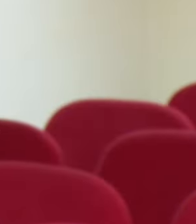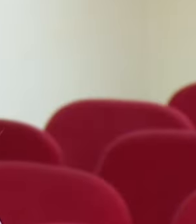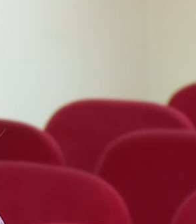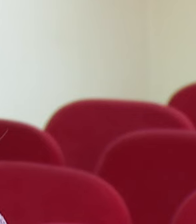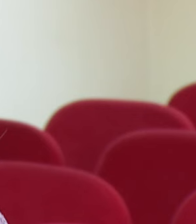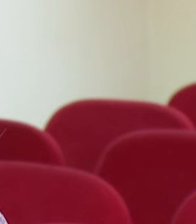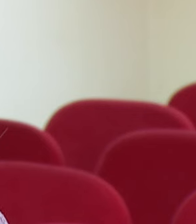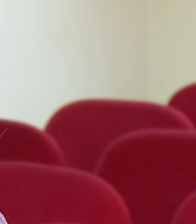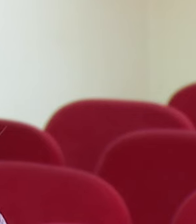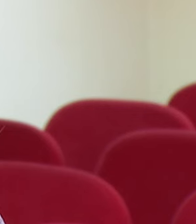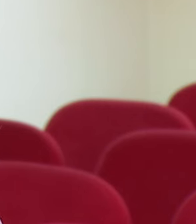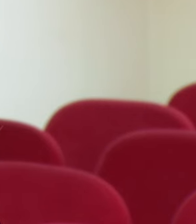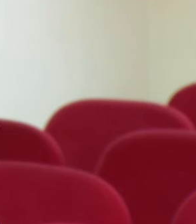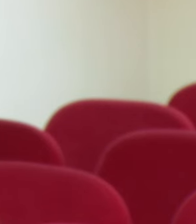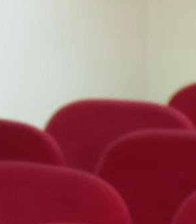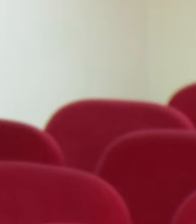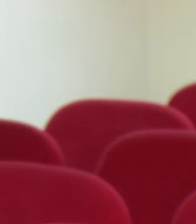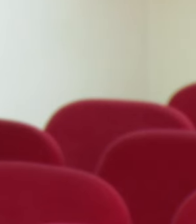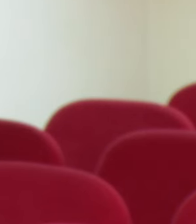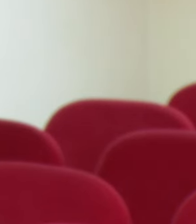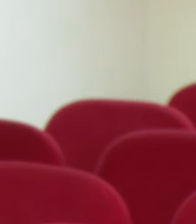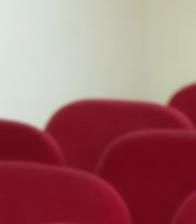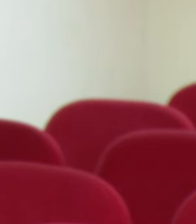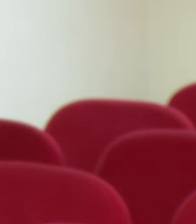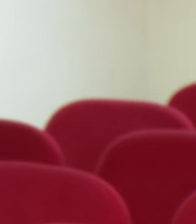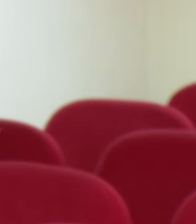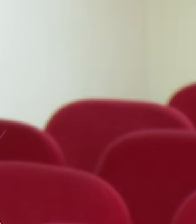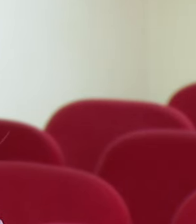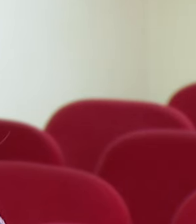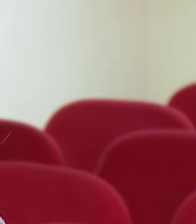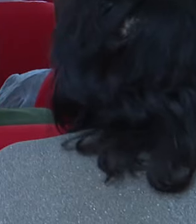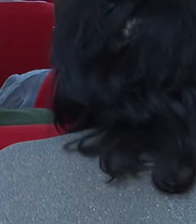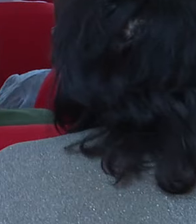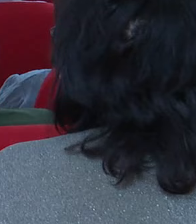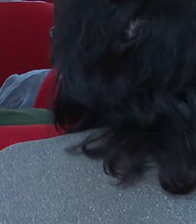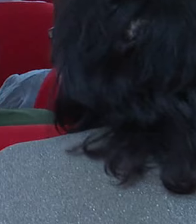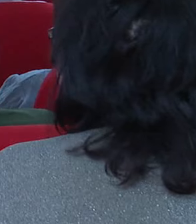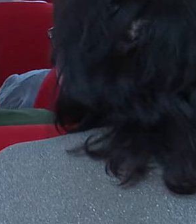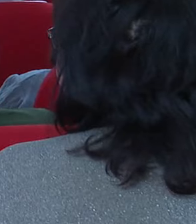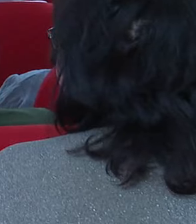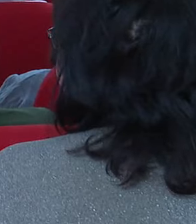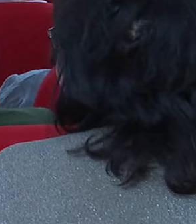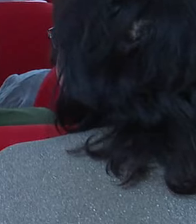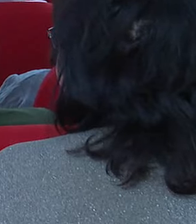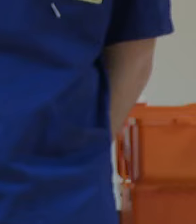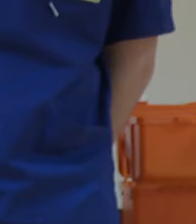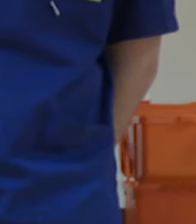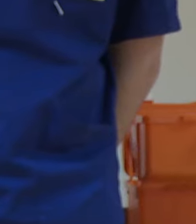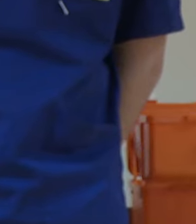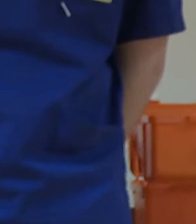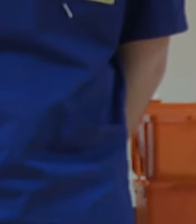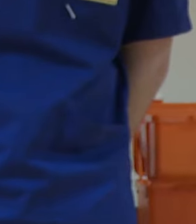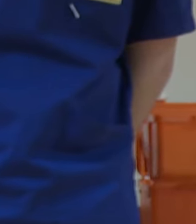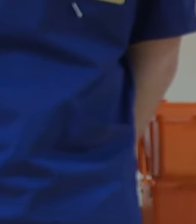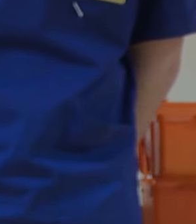действовать руководителям детских садов, чтобы обезопасить себя, чтобы показать первую помощь. Такие занятия на базе Шебекинской ЦРБ